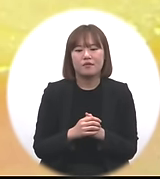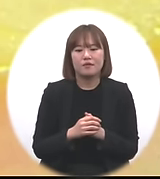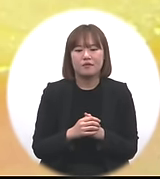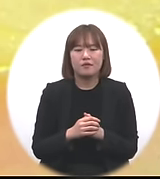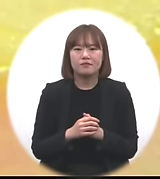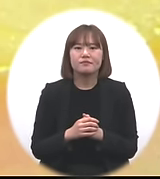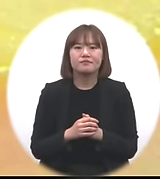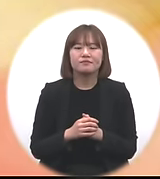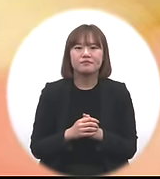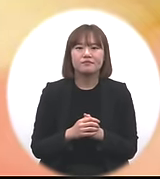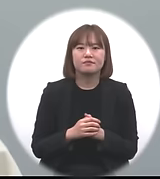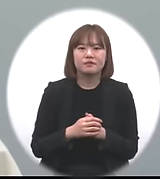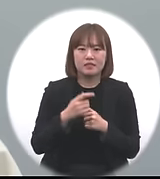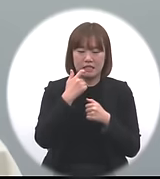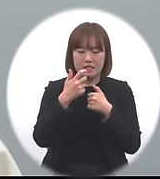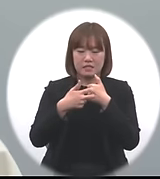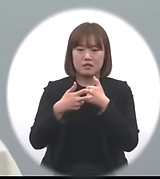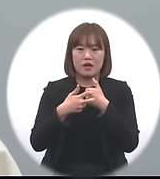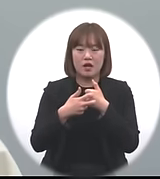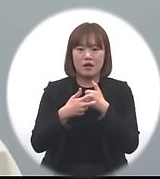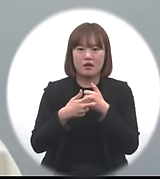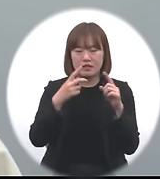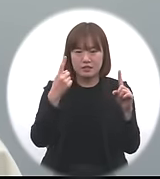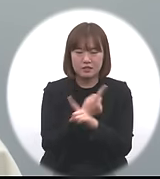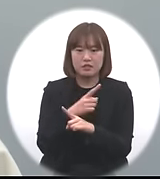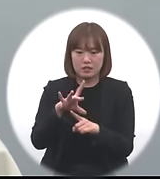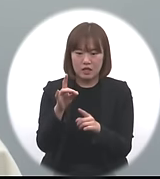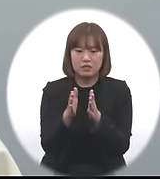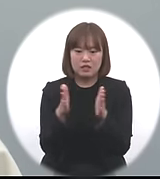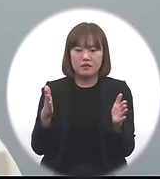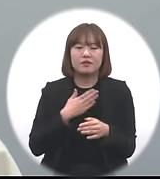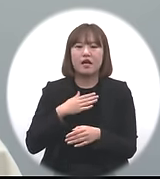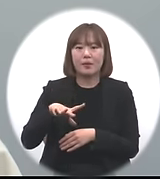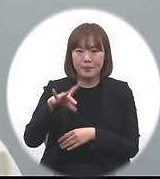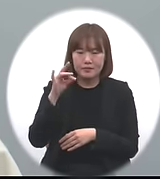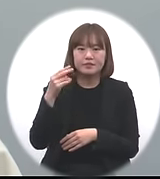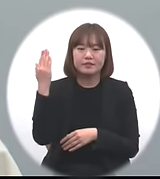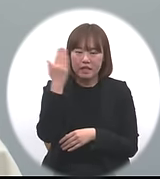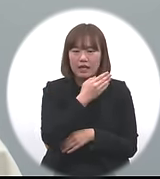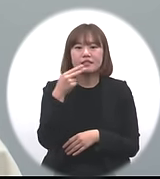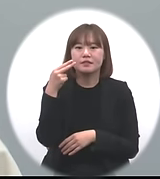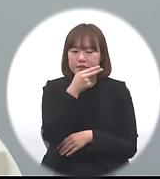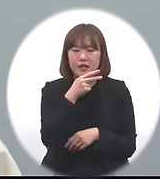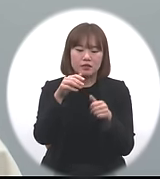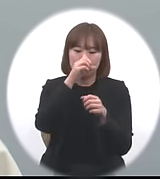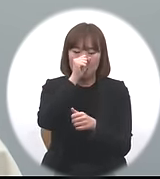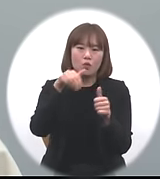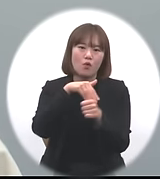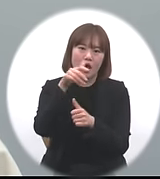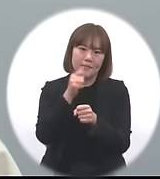가겠어요? 이건 치과의사가 아니라도 알 수 있는 거 아닙니까? 그럼 모든 치과 치료의 시작은 뭐죠? 내가 먼저 깨끗하게